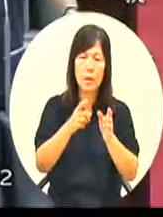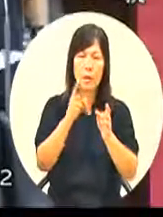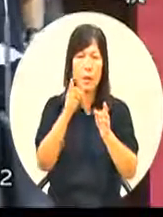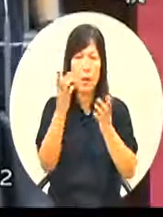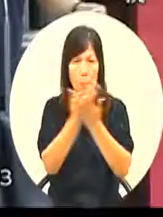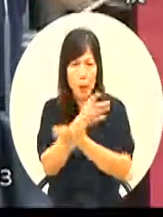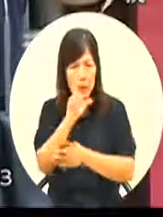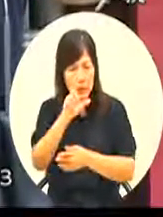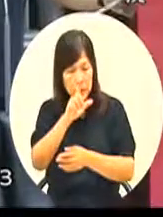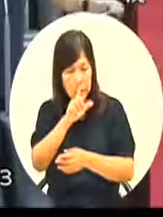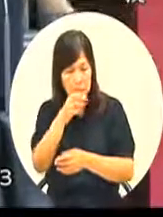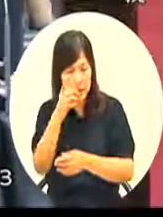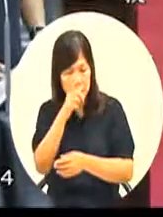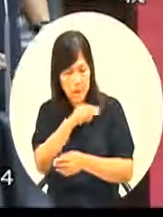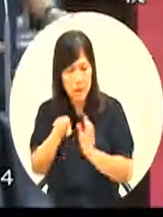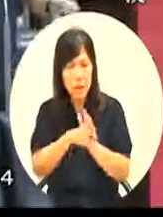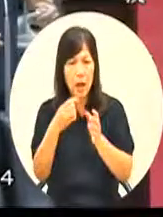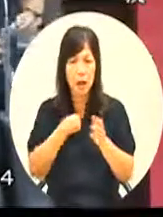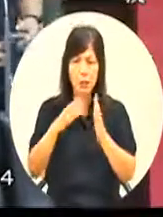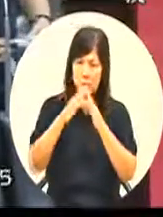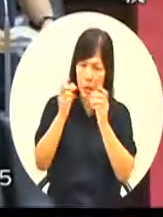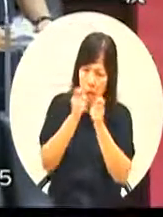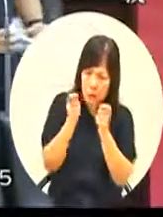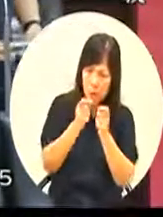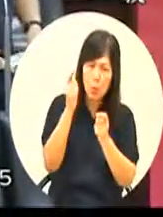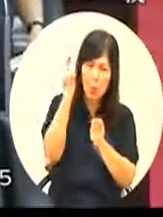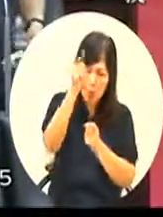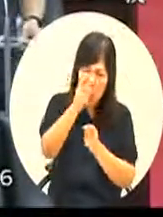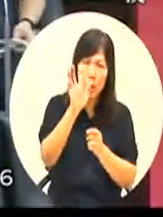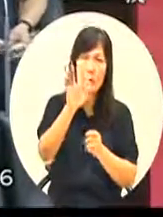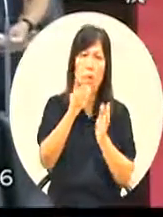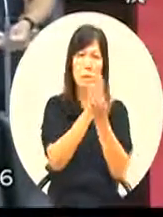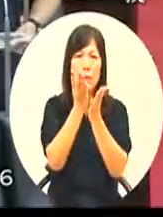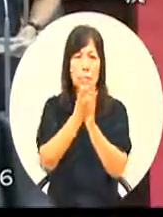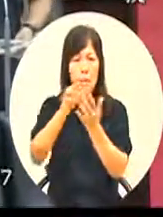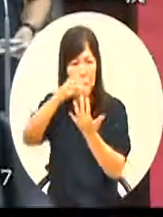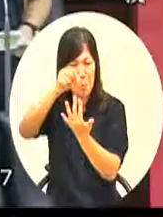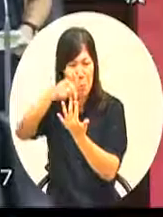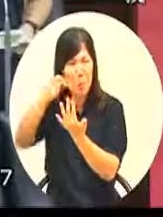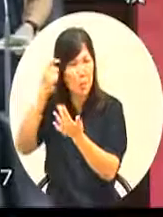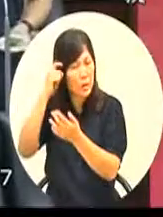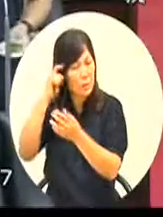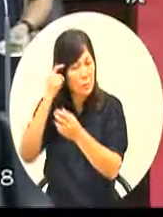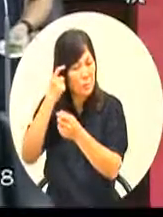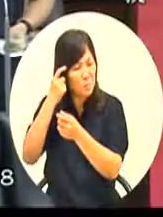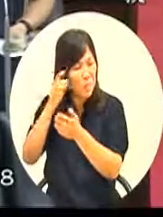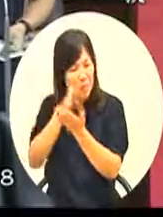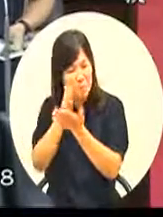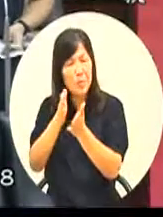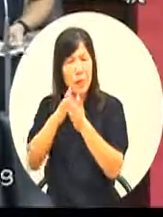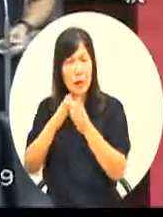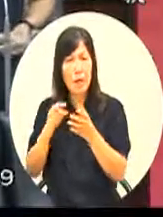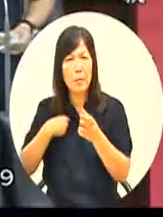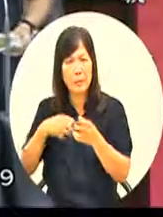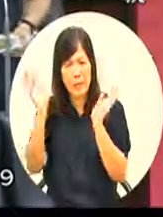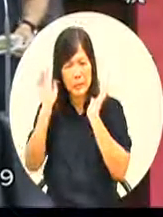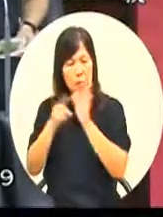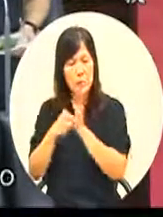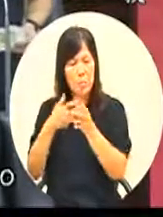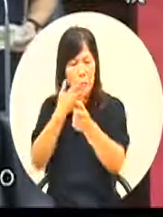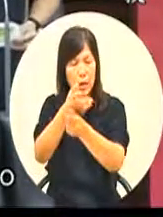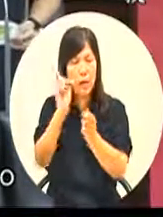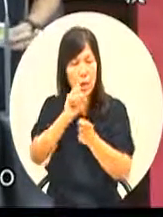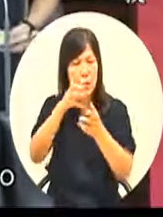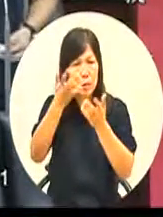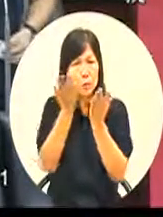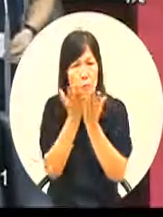各位家长，你们家离近还是离远哈，来做一个评估，看你们要把小孩子送到哪里去，